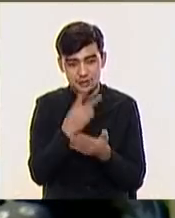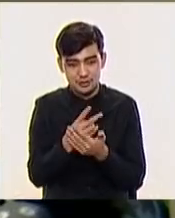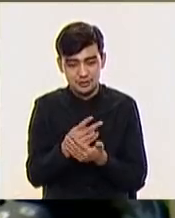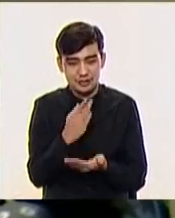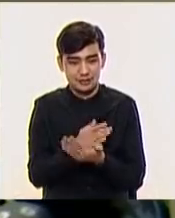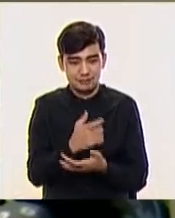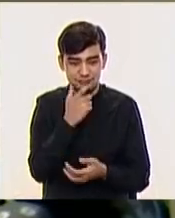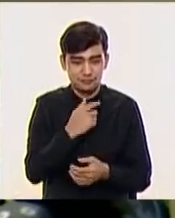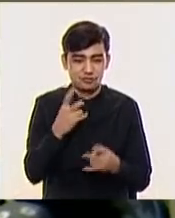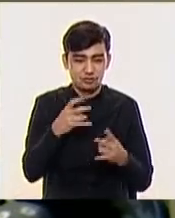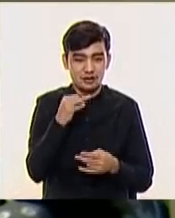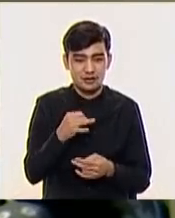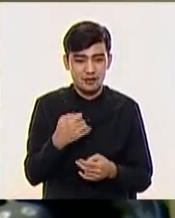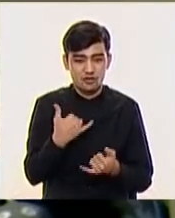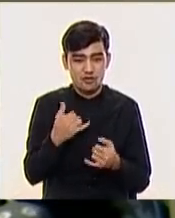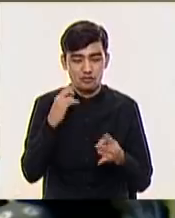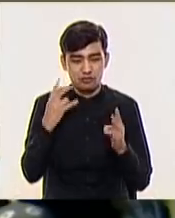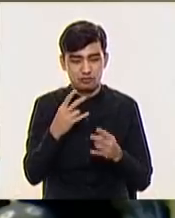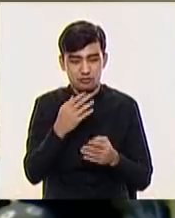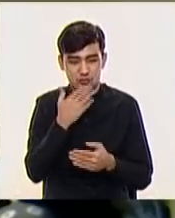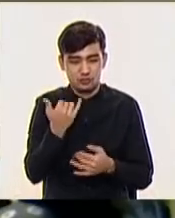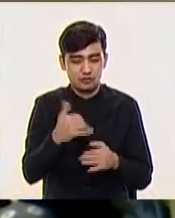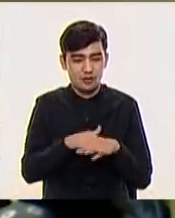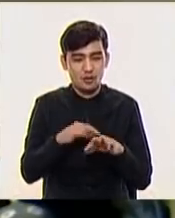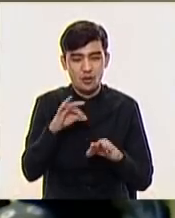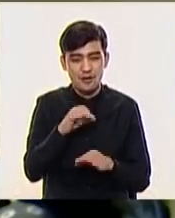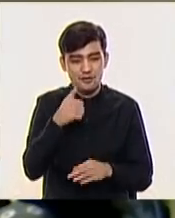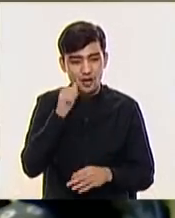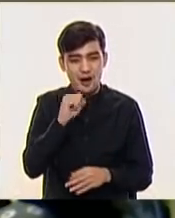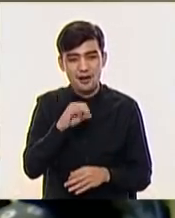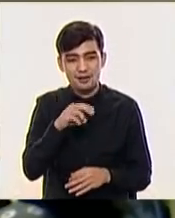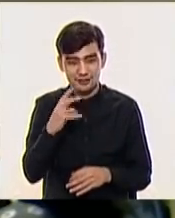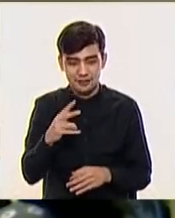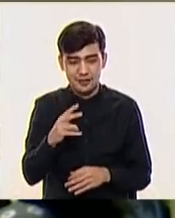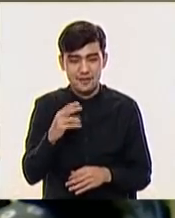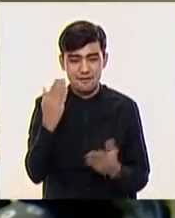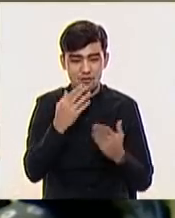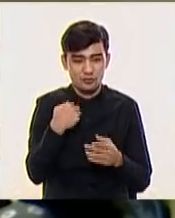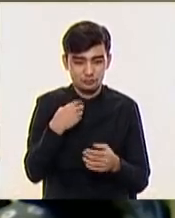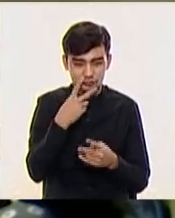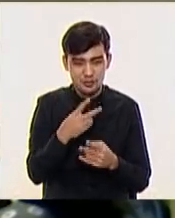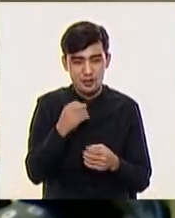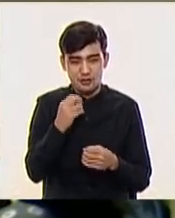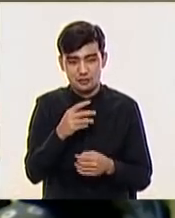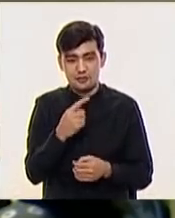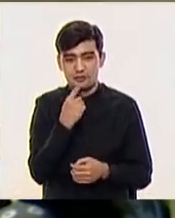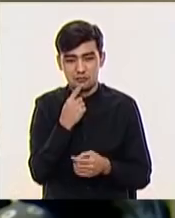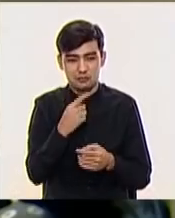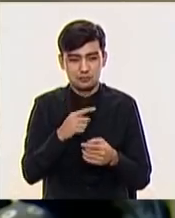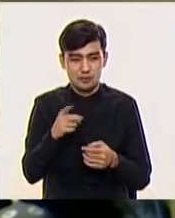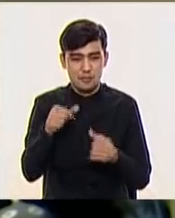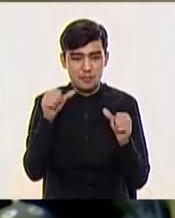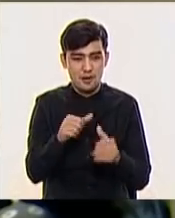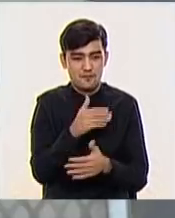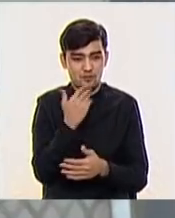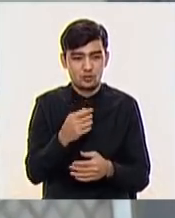Бізде сол қазір қоғамда жоқ болып кетті қазір. Мысалы кешегі Айқынның видеосында тілді құртып жатыр, шашал десе бас алады, оның қақсы жоқ